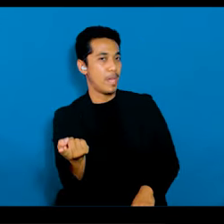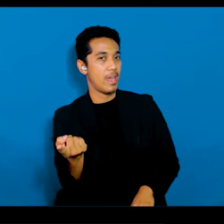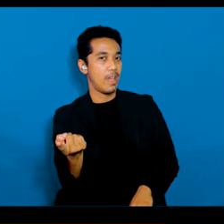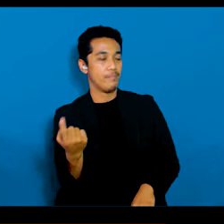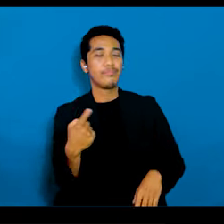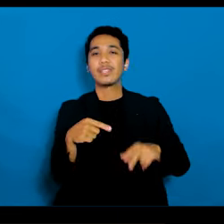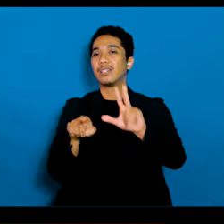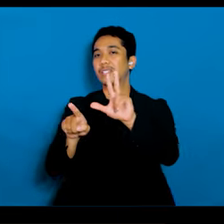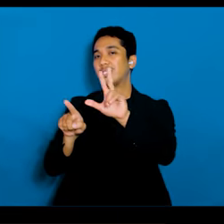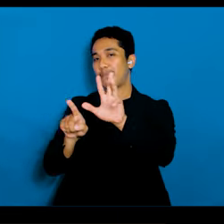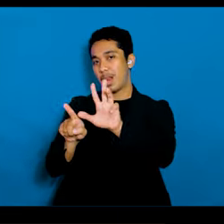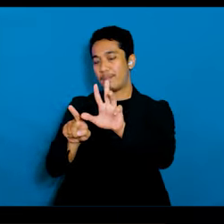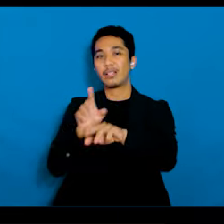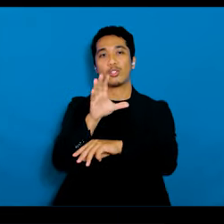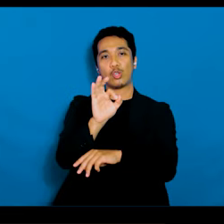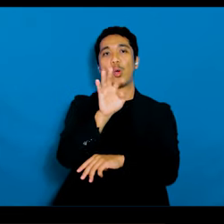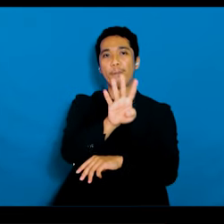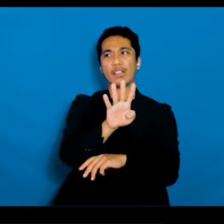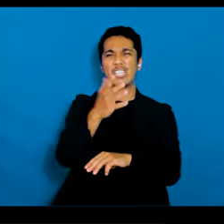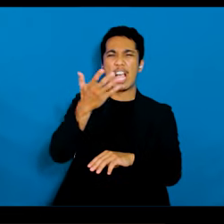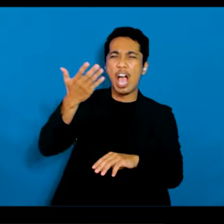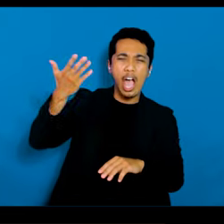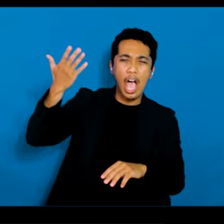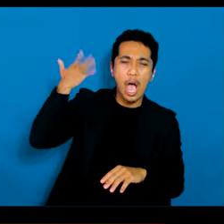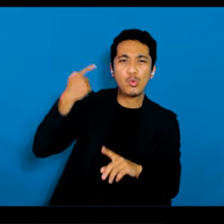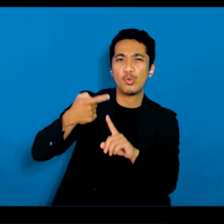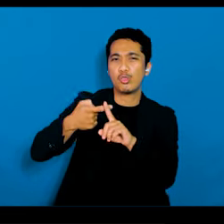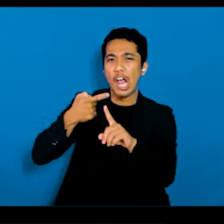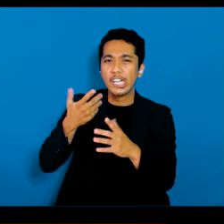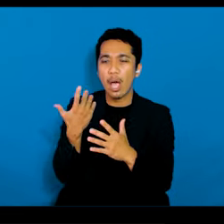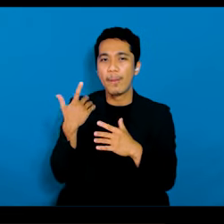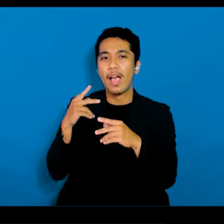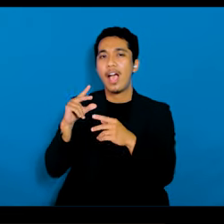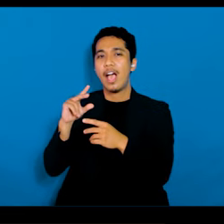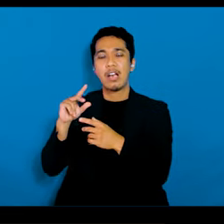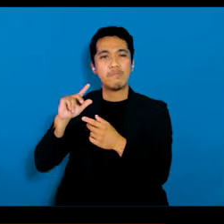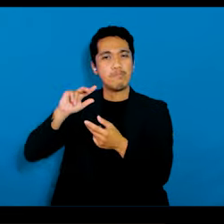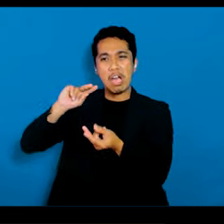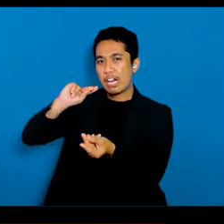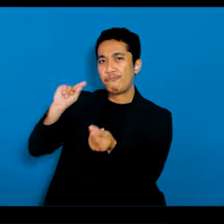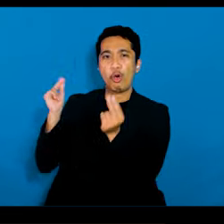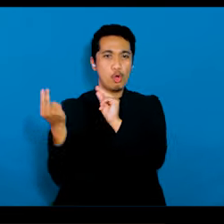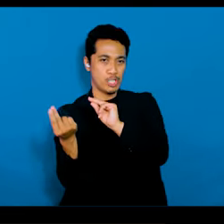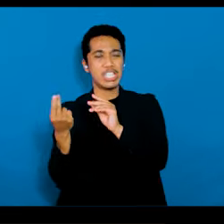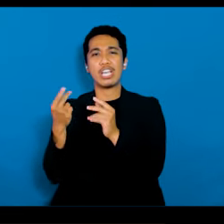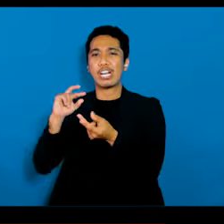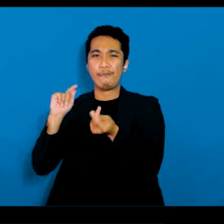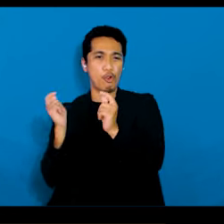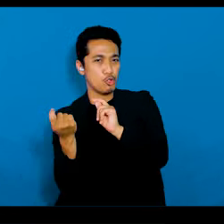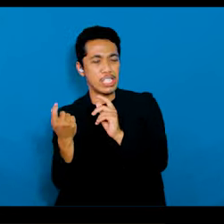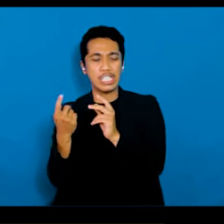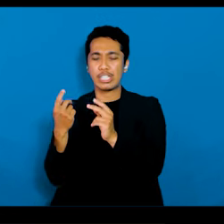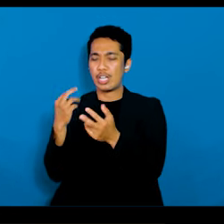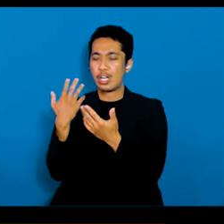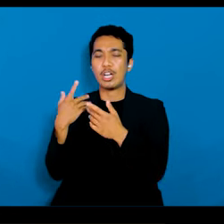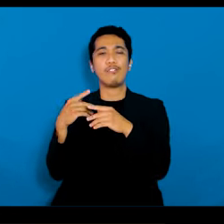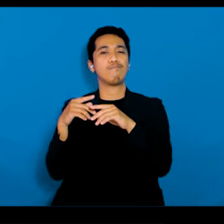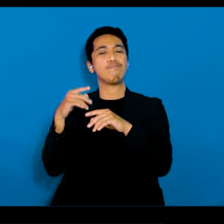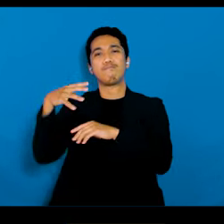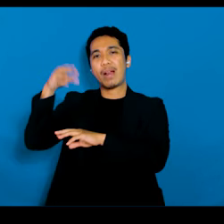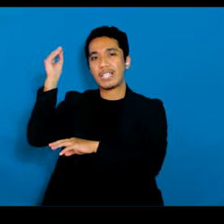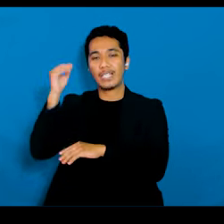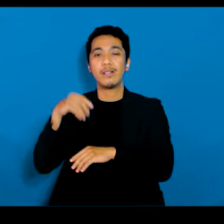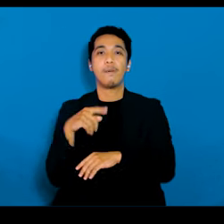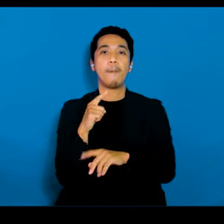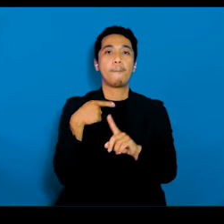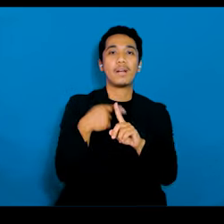1879 sampai 1904. Jauh juga dari revolusi Prancis gitu ya.